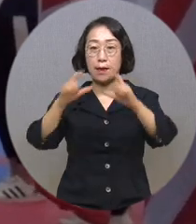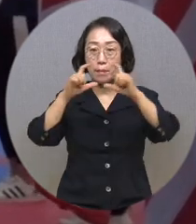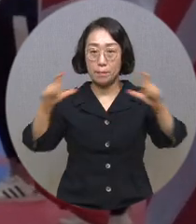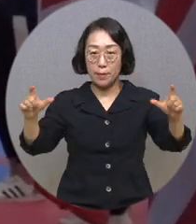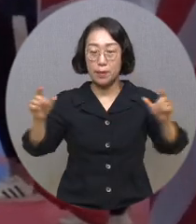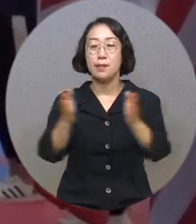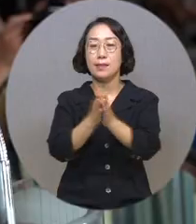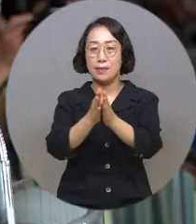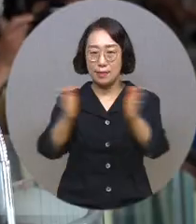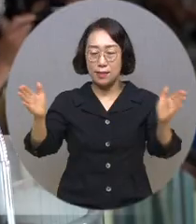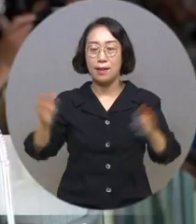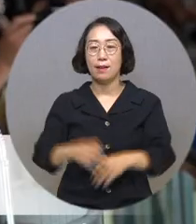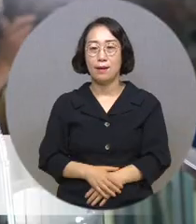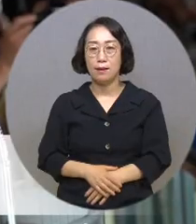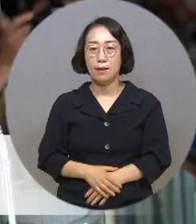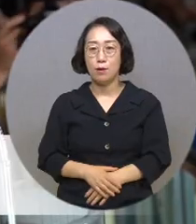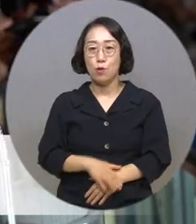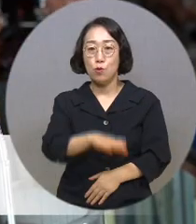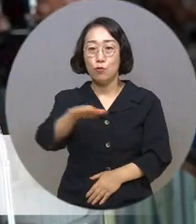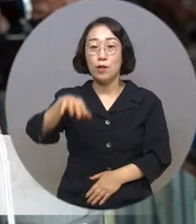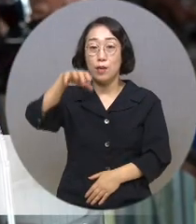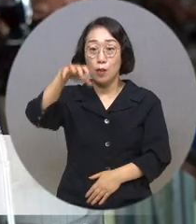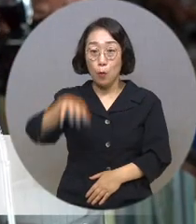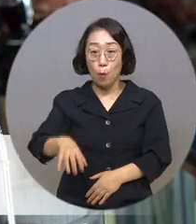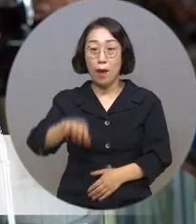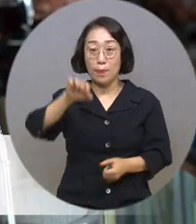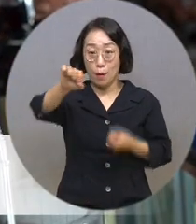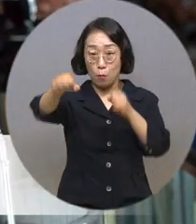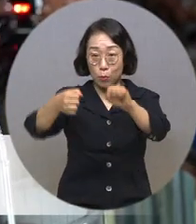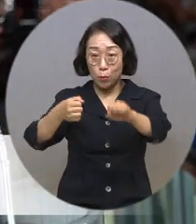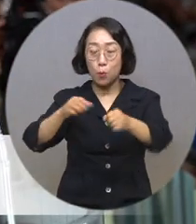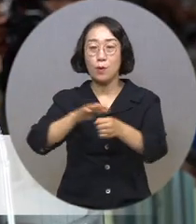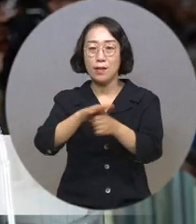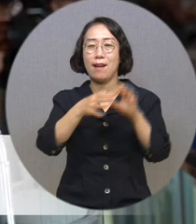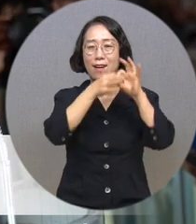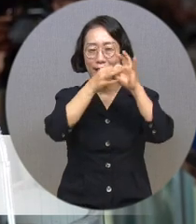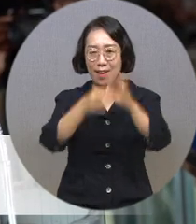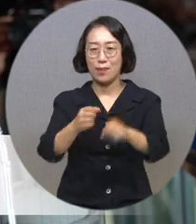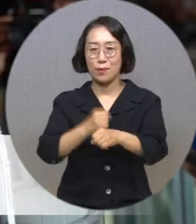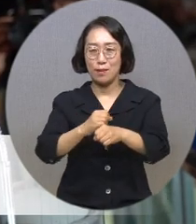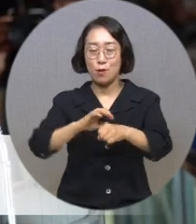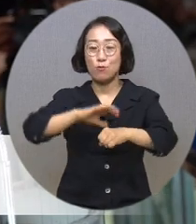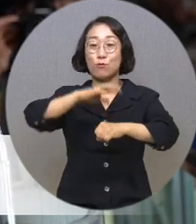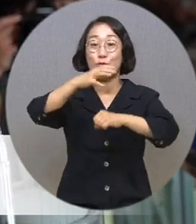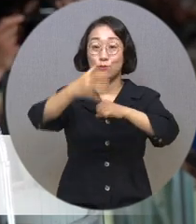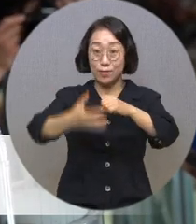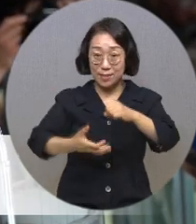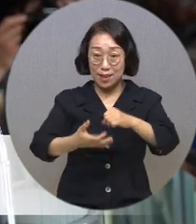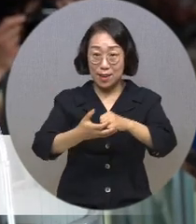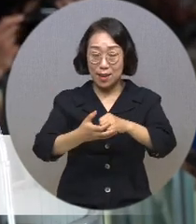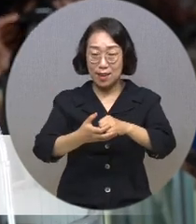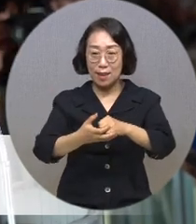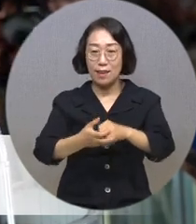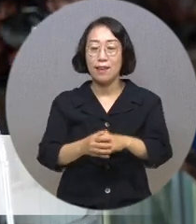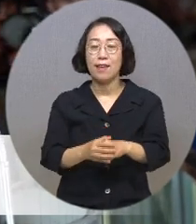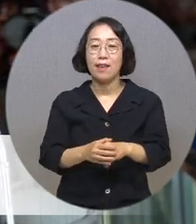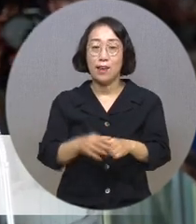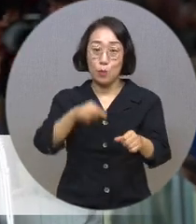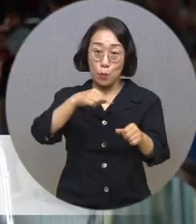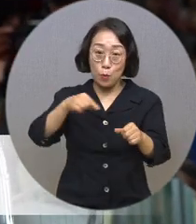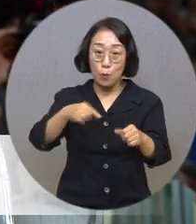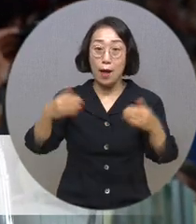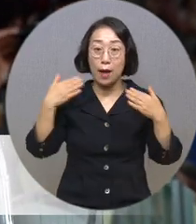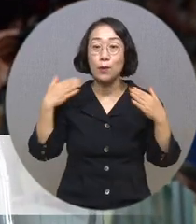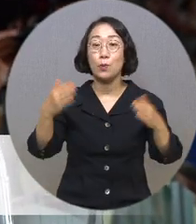문을 열었습니다. 우리 도의 태권도 사랑은 계속될 것입니다. 국제 태권도 사관 학교 설립을